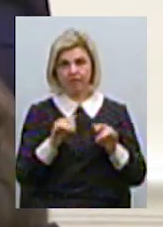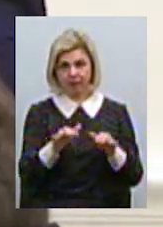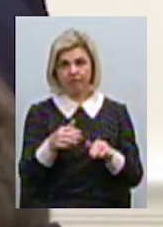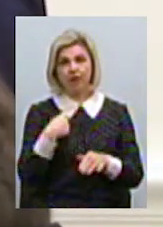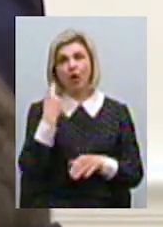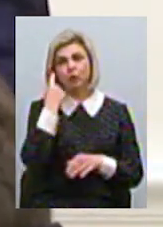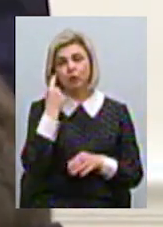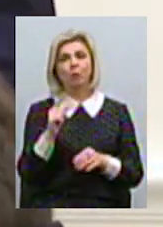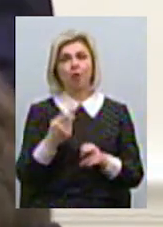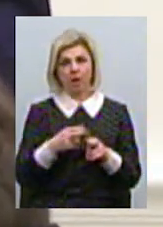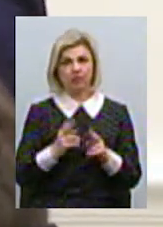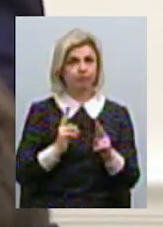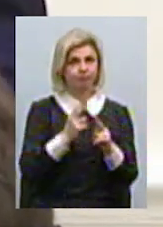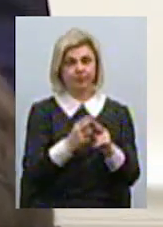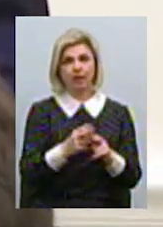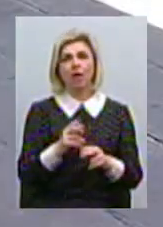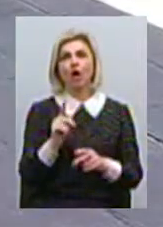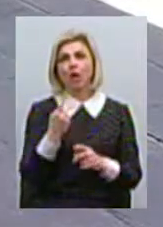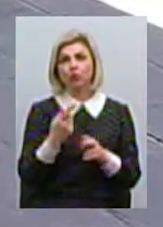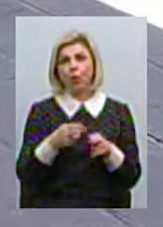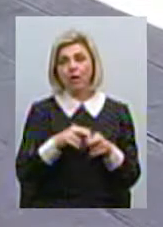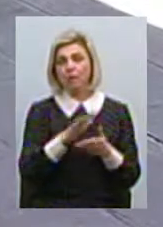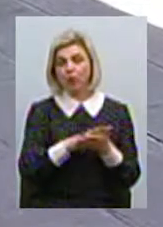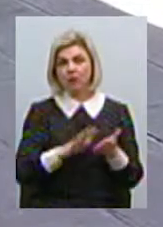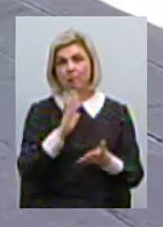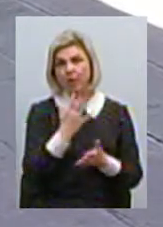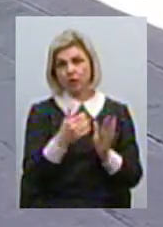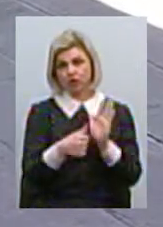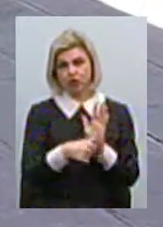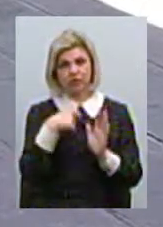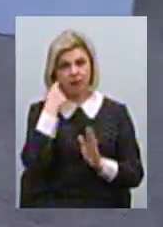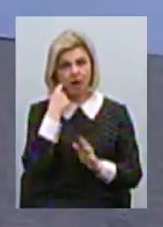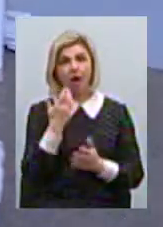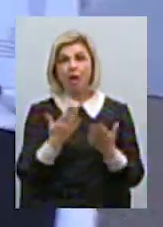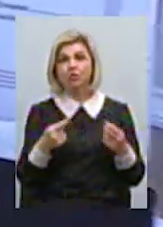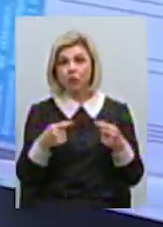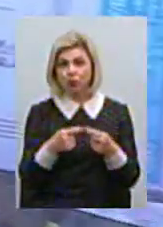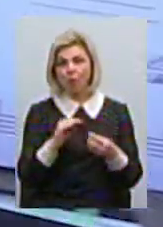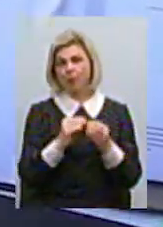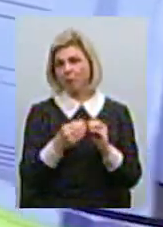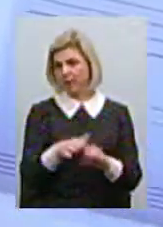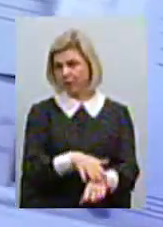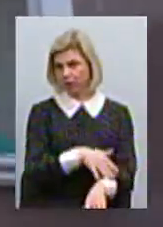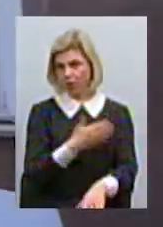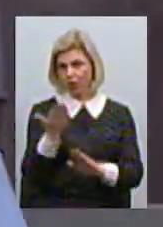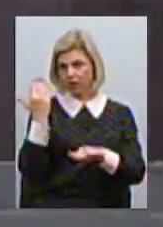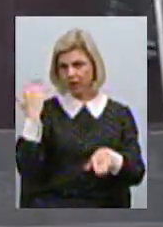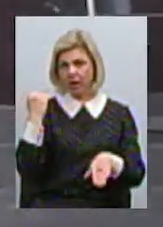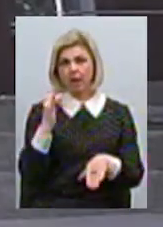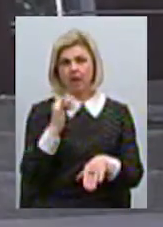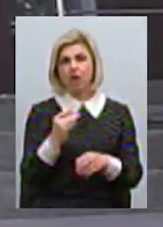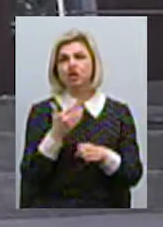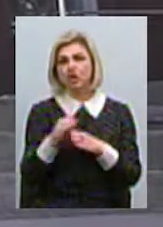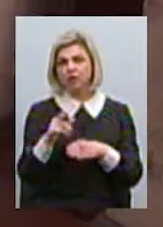припинимо це свавілля, яке творилось там уже 5-6 років. Якщо бути точним, тягнеться проблема довше. І значна частина ошуканих селян